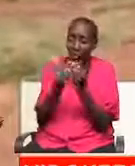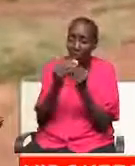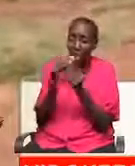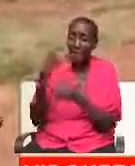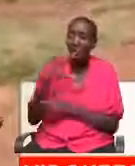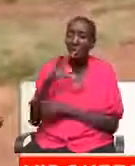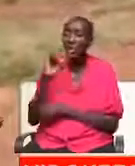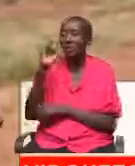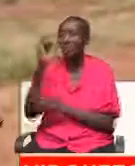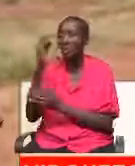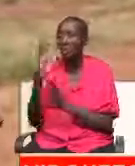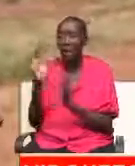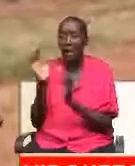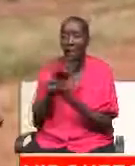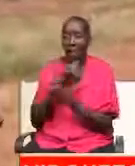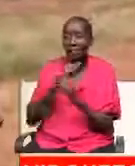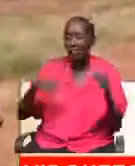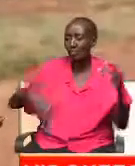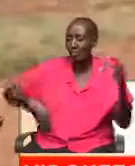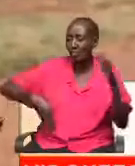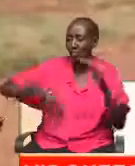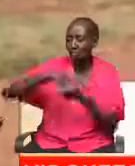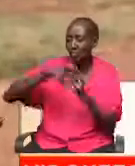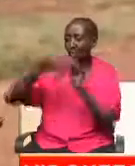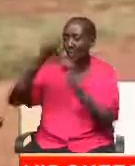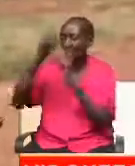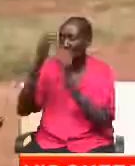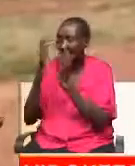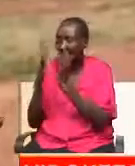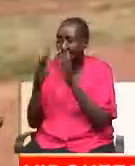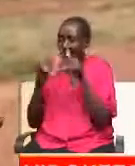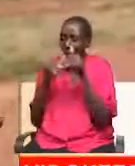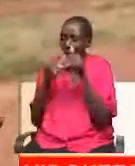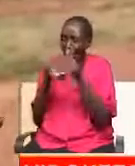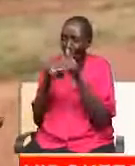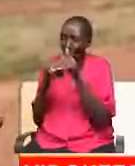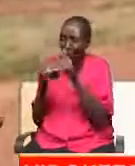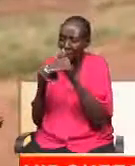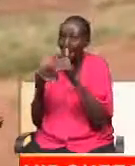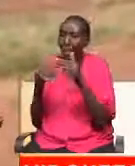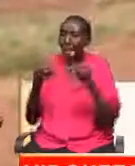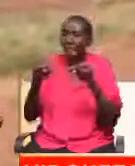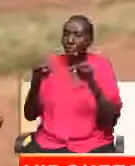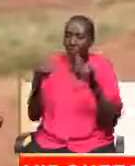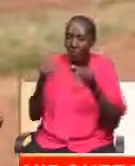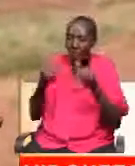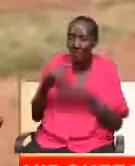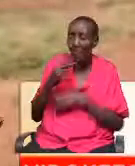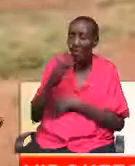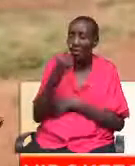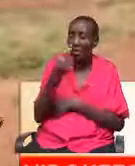Lakini hatuwezi kufurusha wananchi wa Kenya kwa kuwafukuza, kwa kuwaumiza, ili tuseme ya